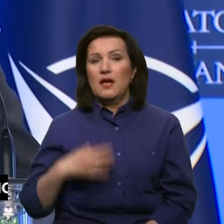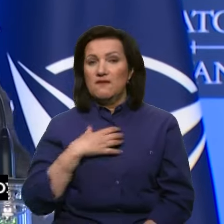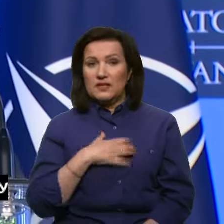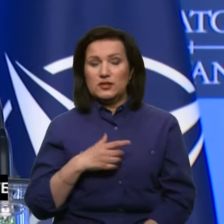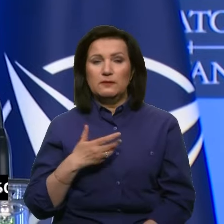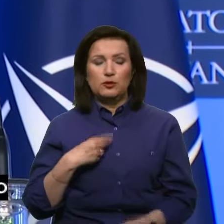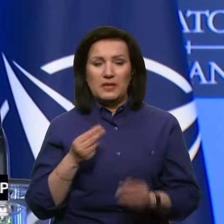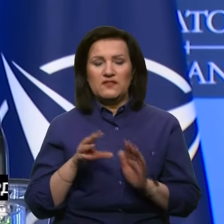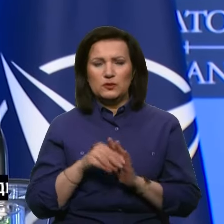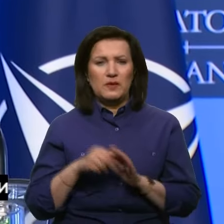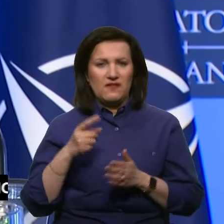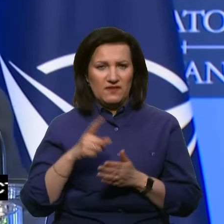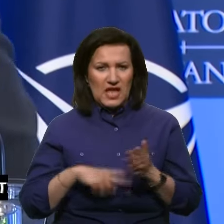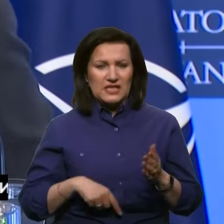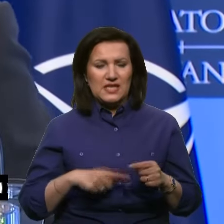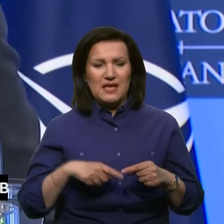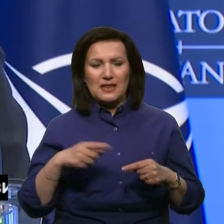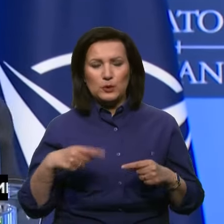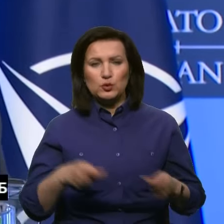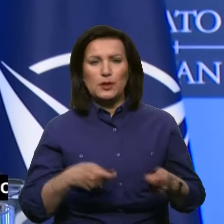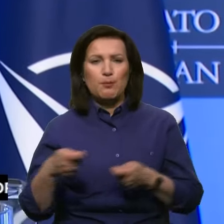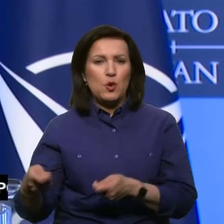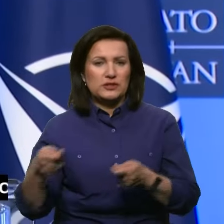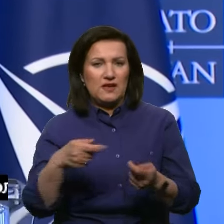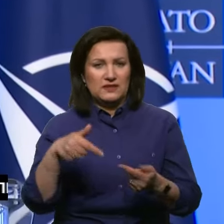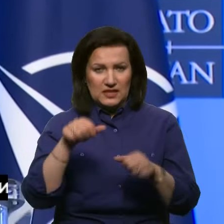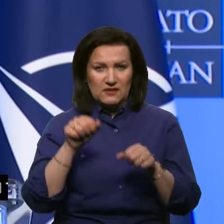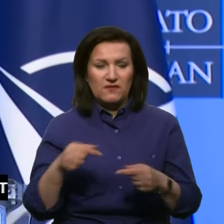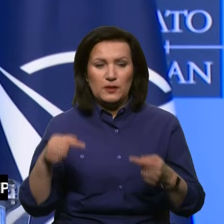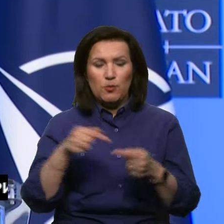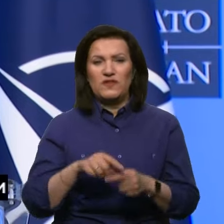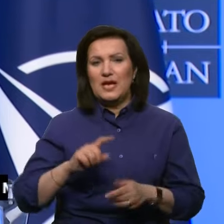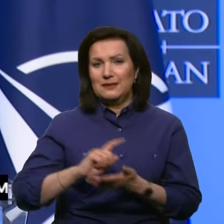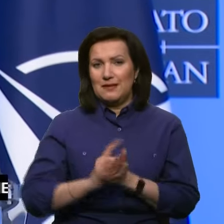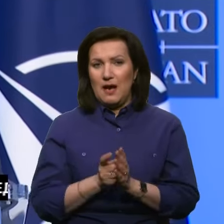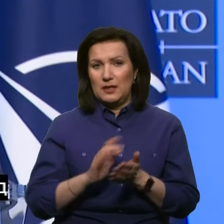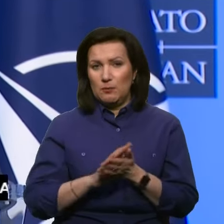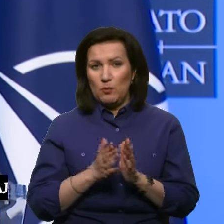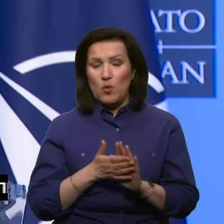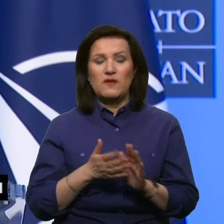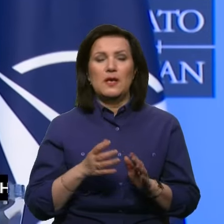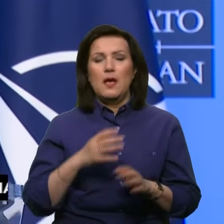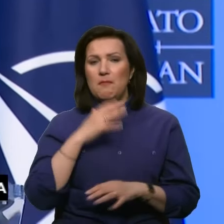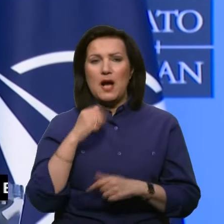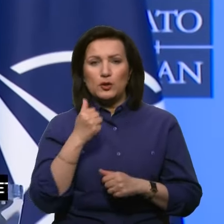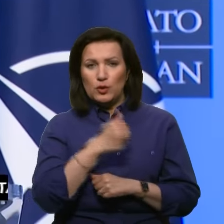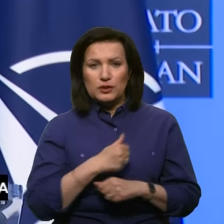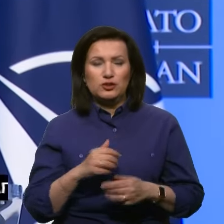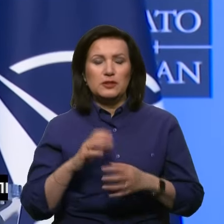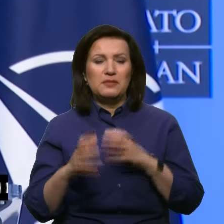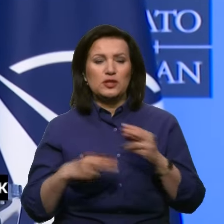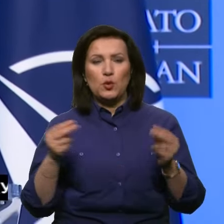Важливо, щоб ми інвестували в надійні ланцюги поставок, здатні відповідати новим і нагальним вимогам. Багаторічні міжнародні контракти